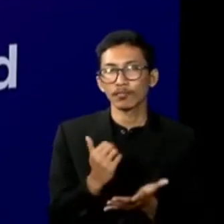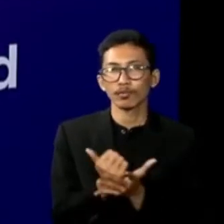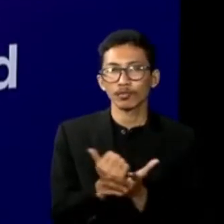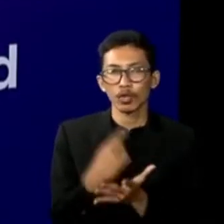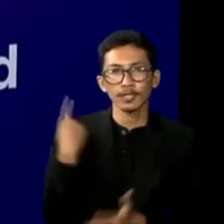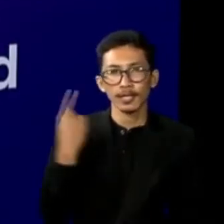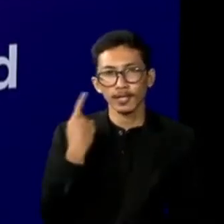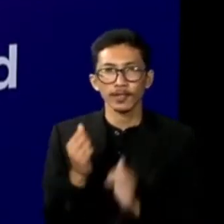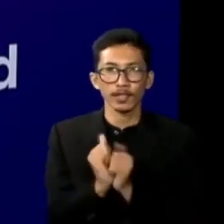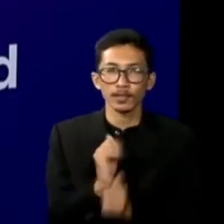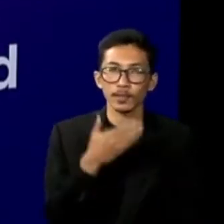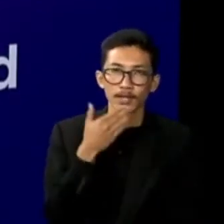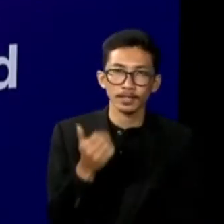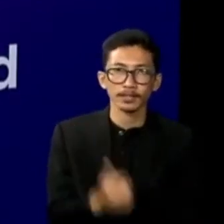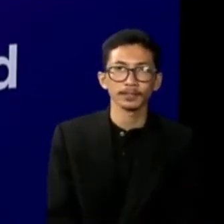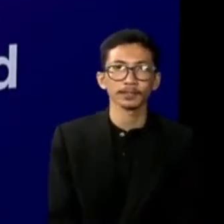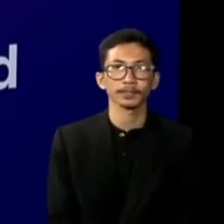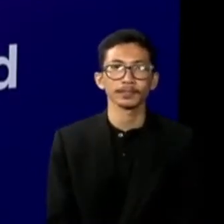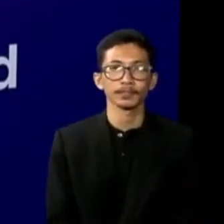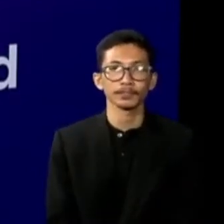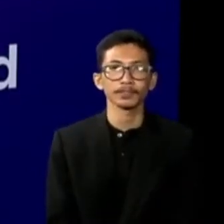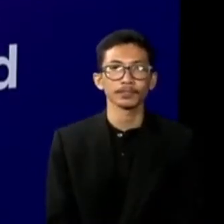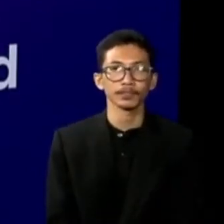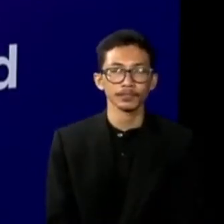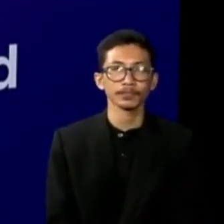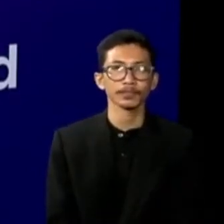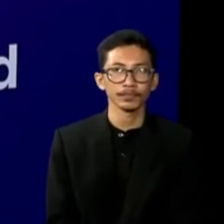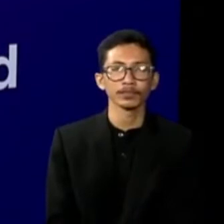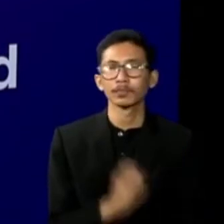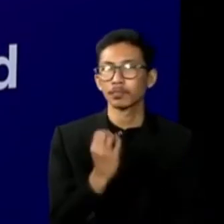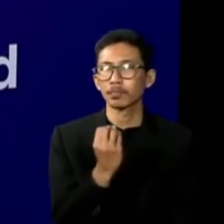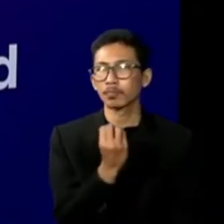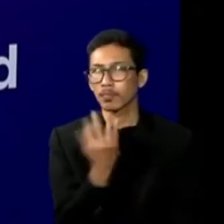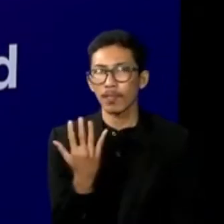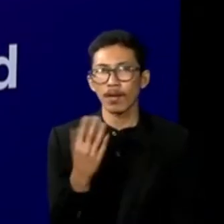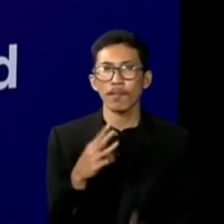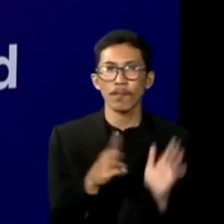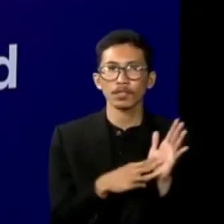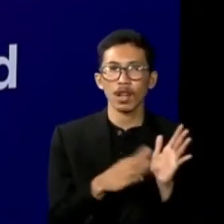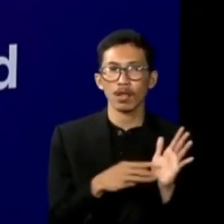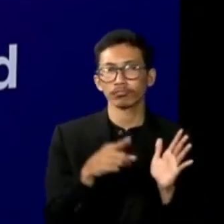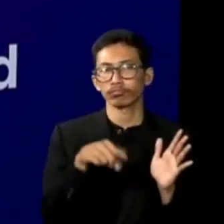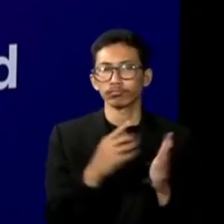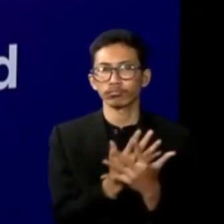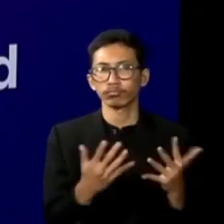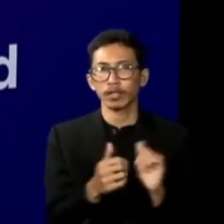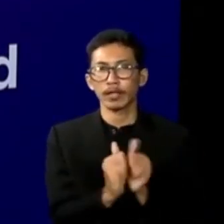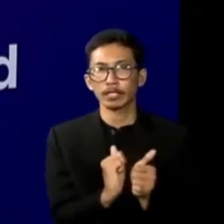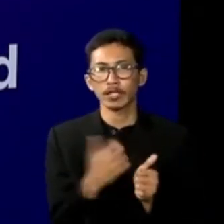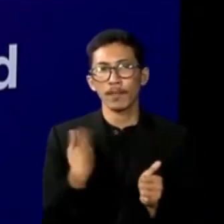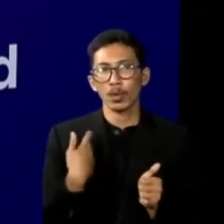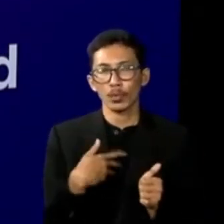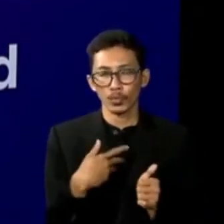terpapar resikonya nah saya ke patur lagi paturon ikan tadi ada faktor ya yang menyebabkan masyarakat kita ini enggan untuk di